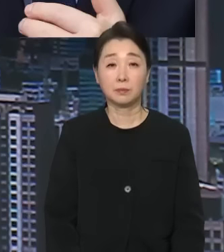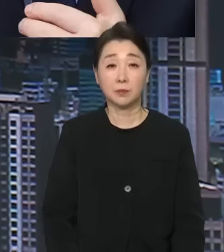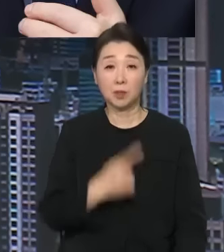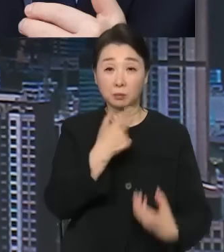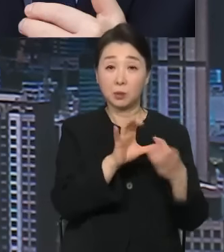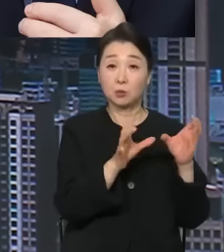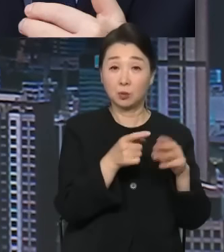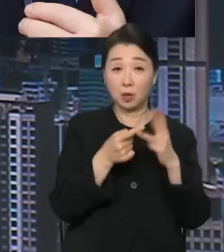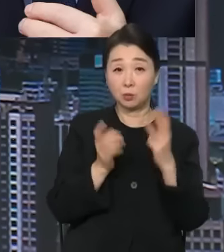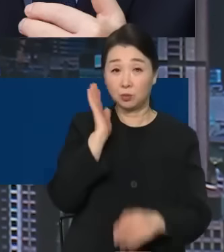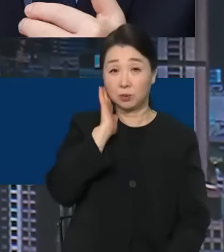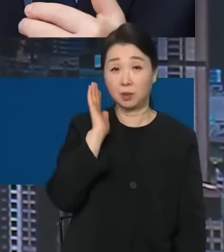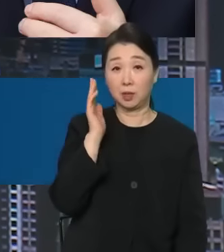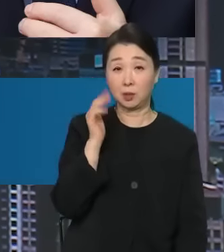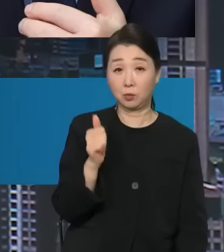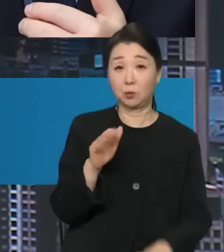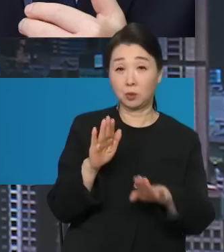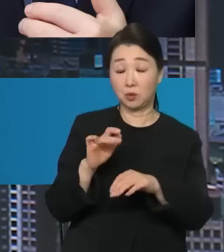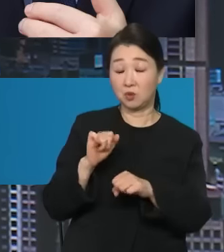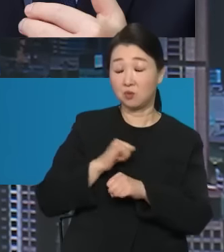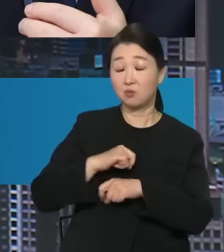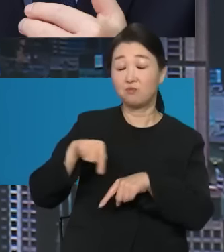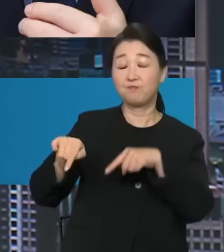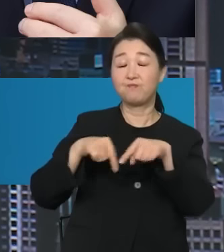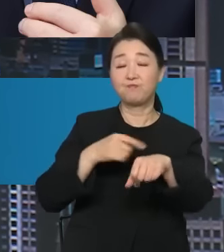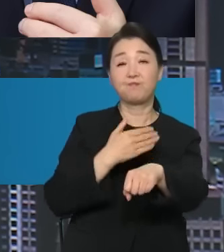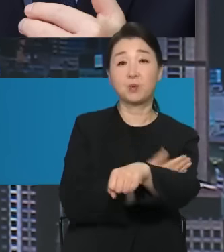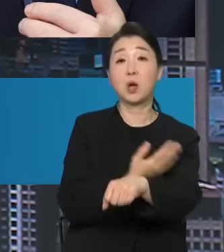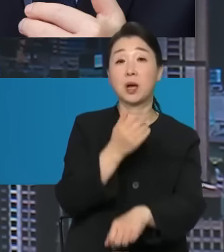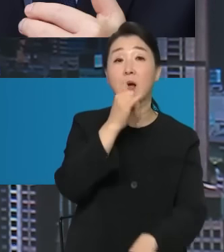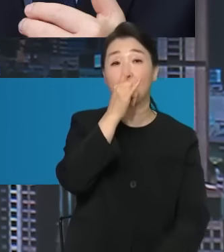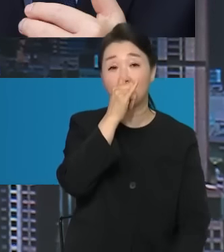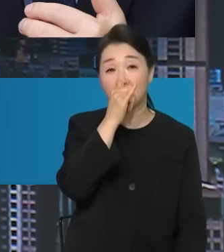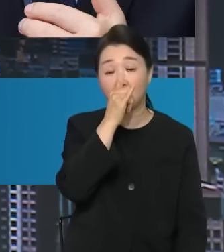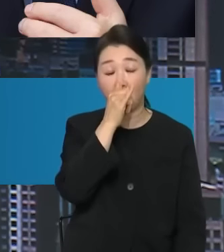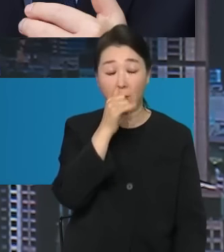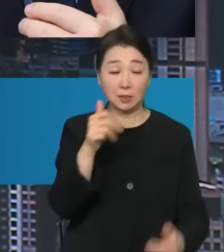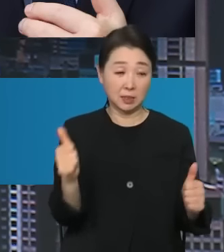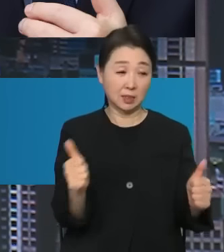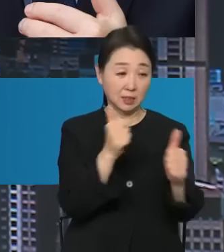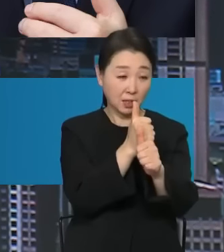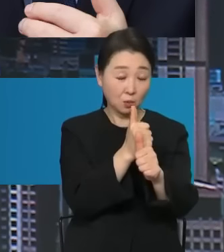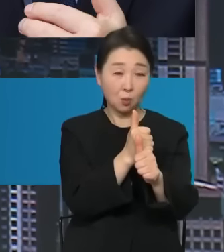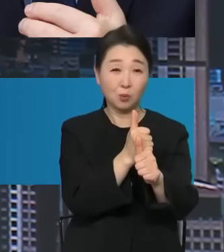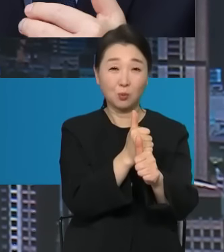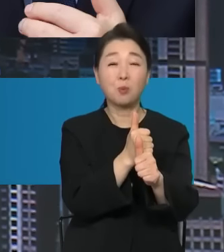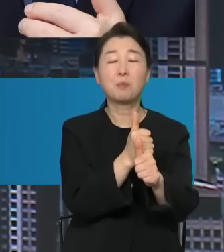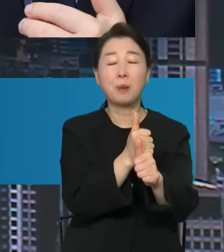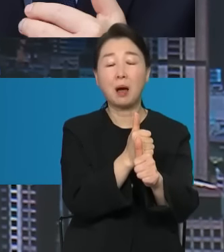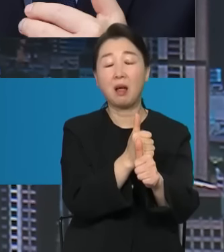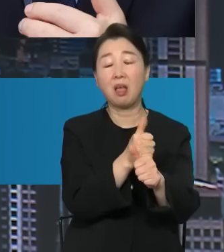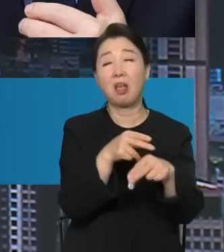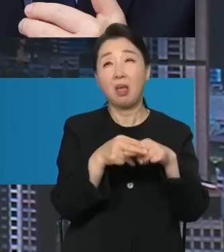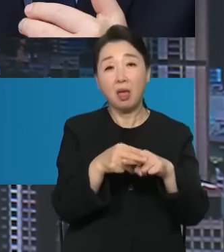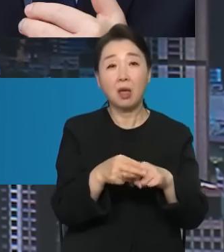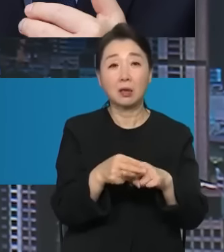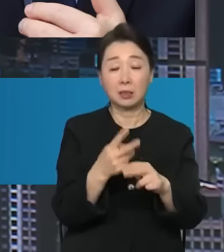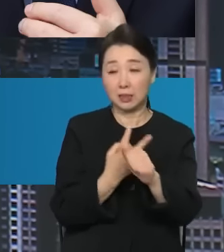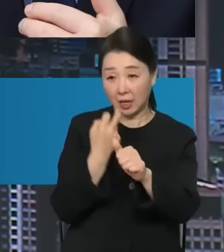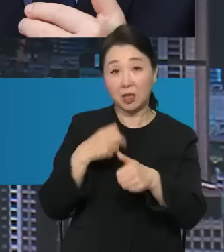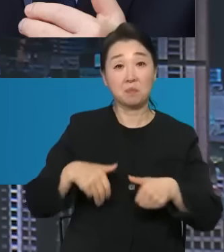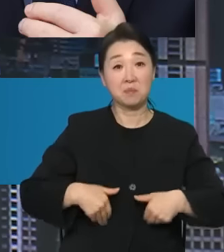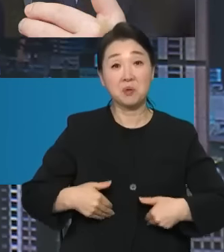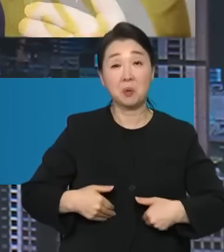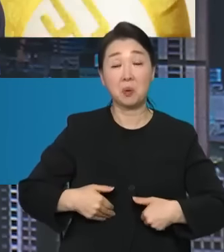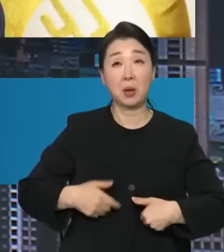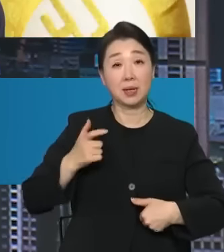더불어민주당은 윤석열 대통령이 여전히 군 통수권을 갖고 있고 인사권도 행사했다며 탄핵의 필요성을 강조했습니다